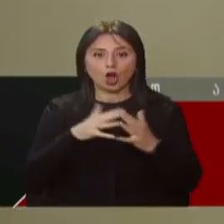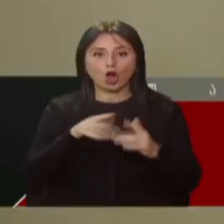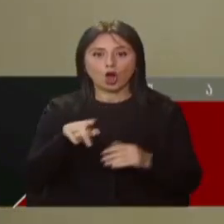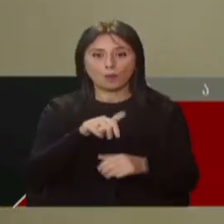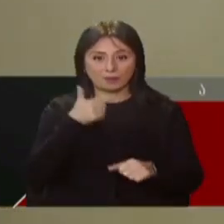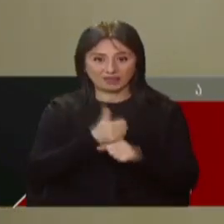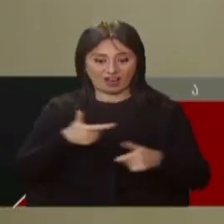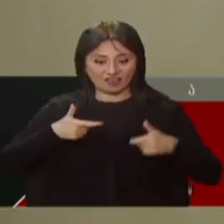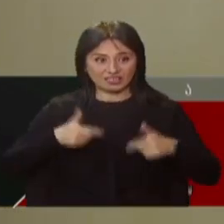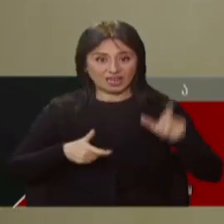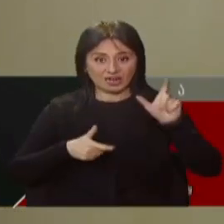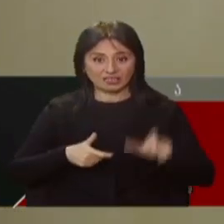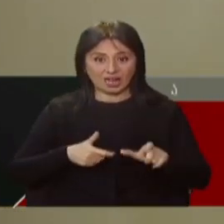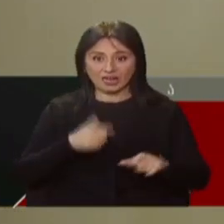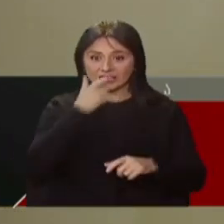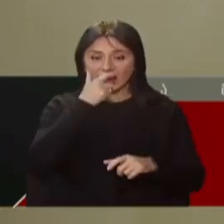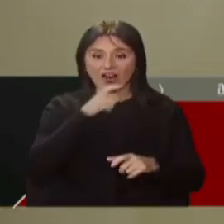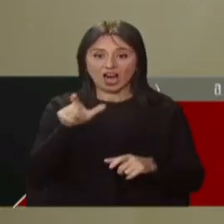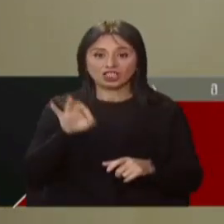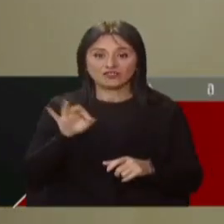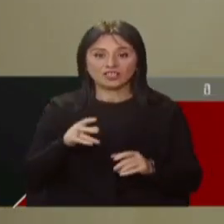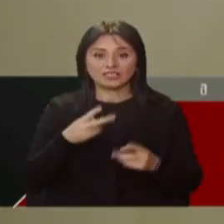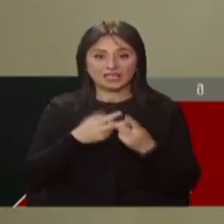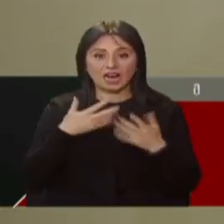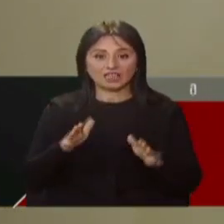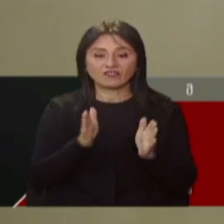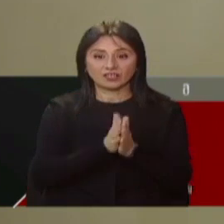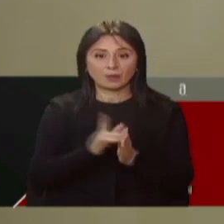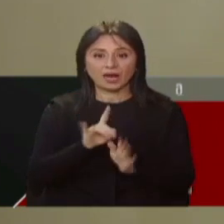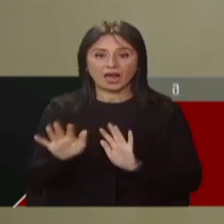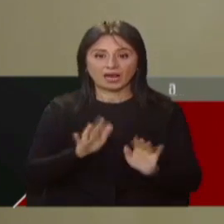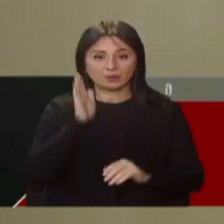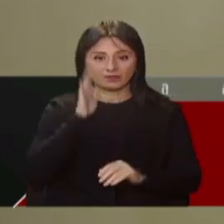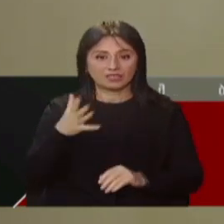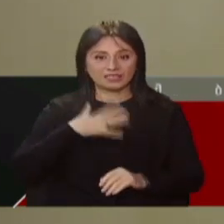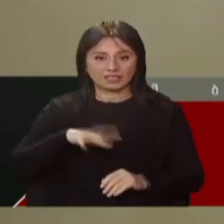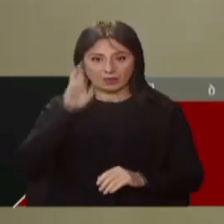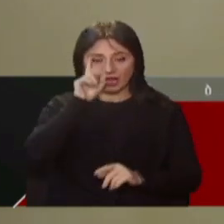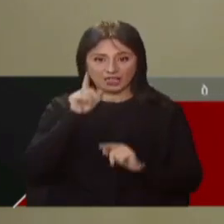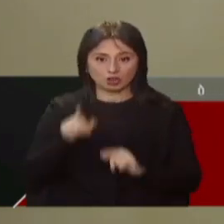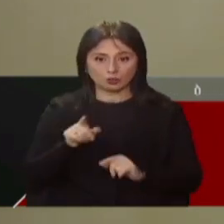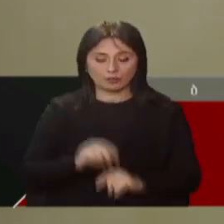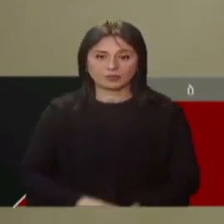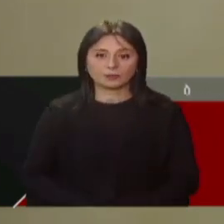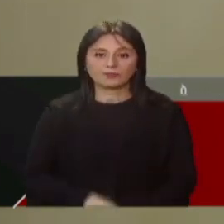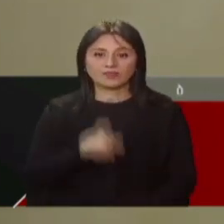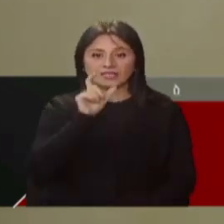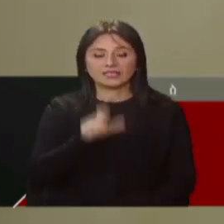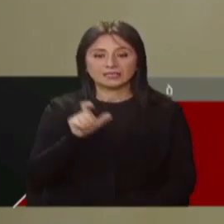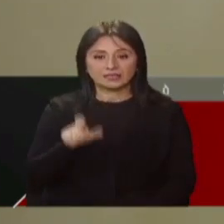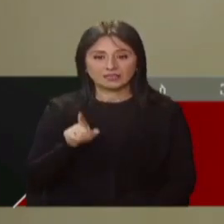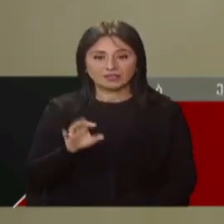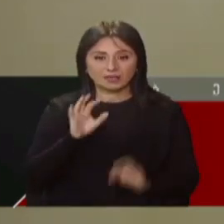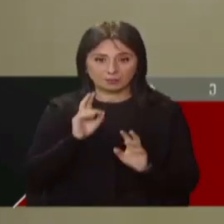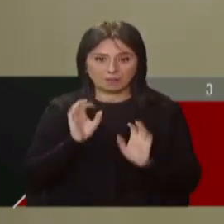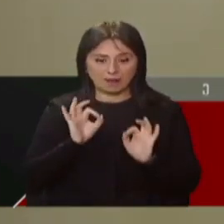stau arsardali, vid hoți, Mihail Saakashvili-s, განთავისუფლებას და ვნახოთ რა რეაგირება ექნება საქართველოს ხელისუფლებას. Ისინი